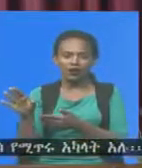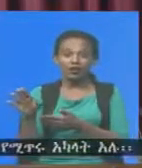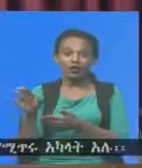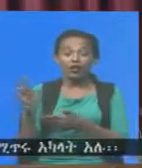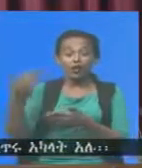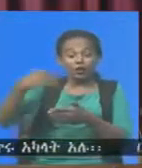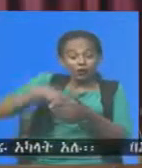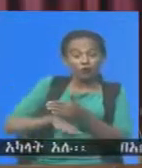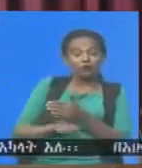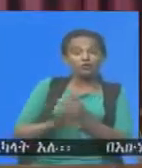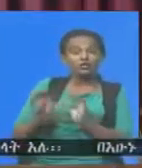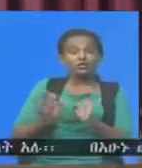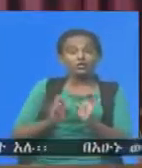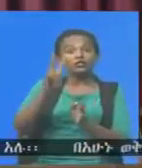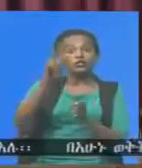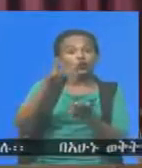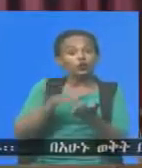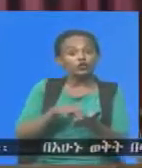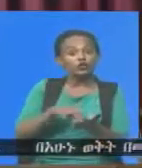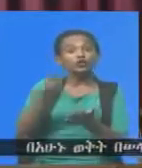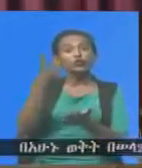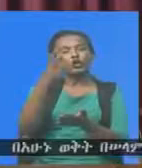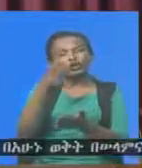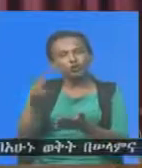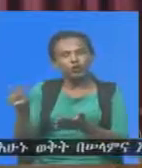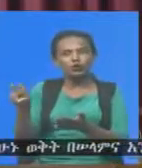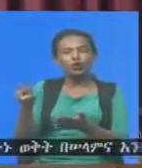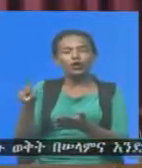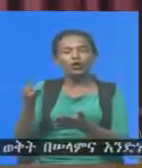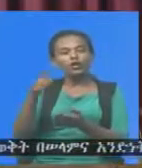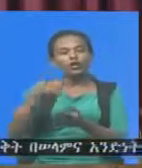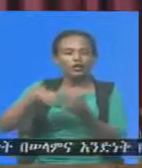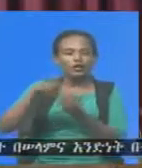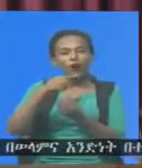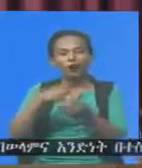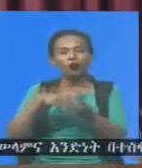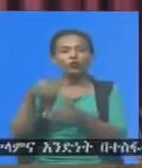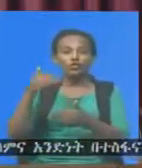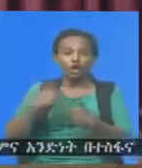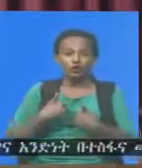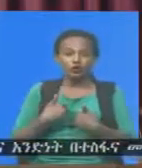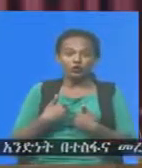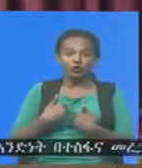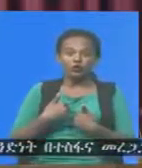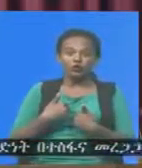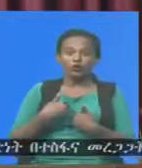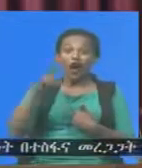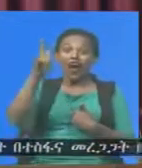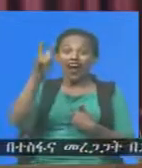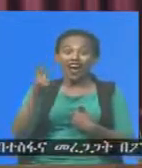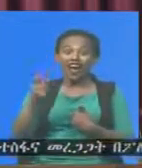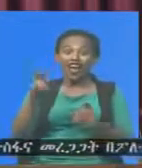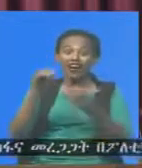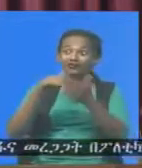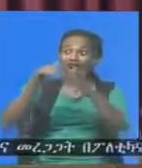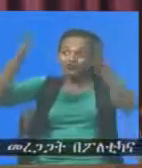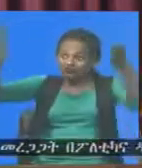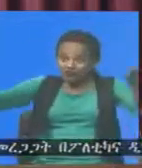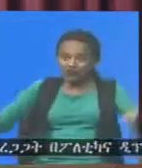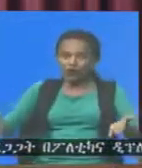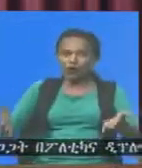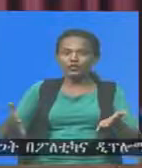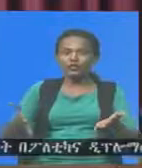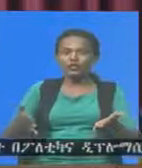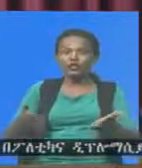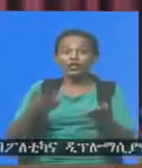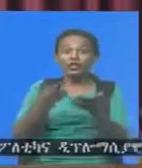ኢምፖርት ሲደረግ እስከ 2200 ገደማ ወጪ አለው 20 ፊት ኮንቴነር ይሄንን በኢንዱስትሪው ከኛ